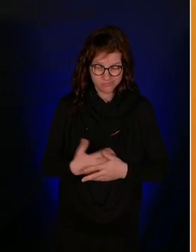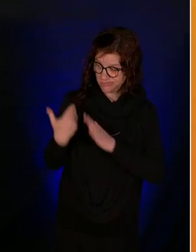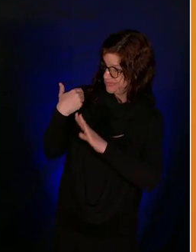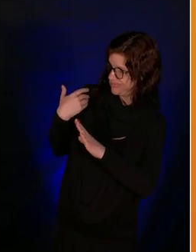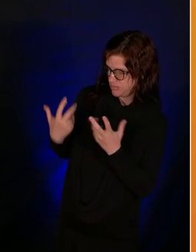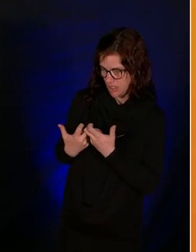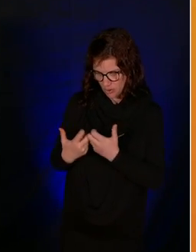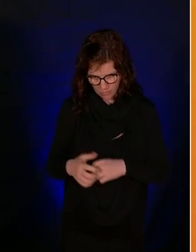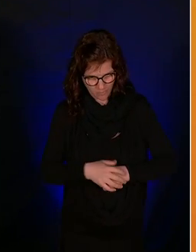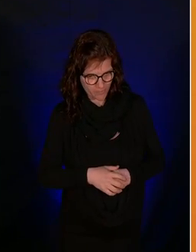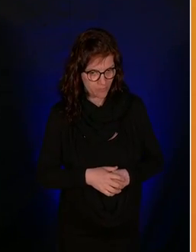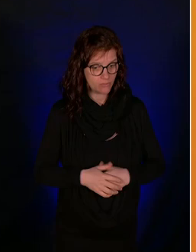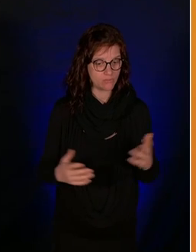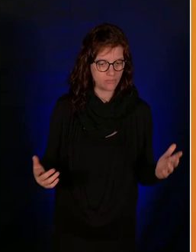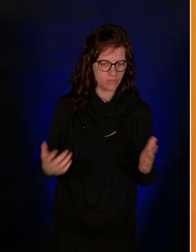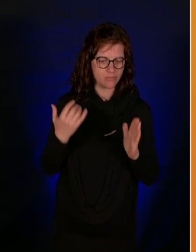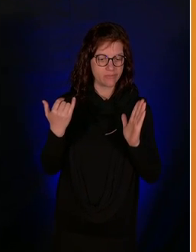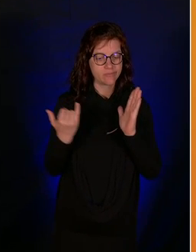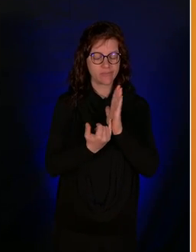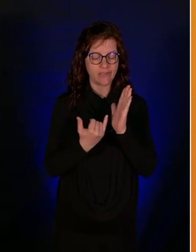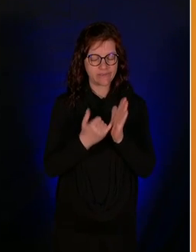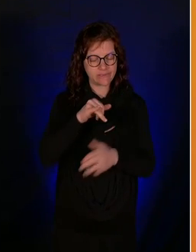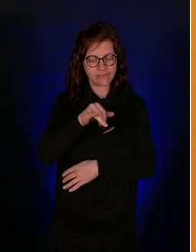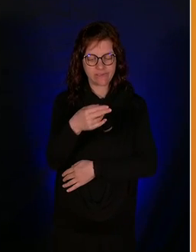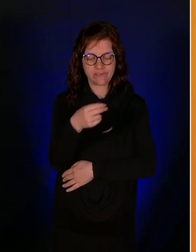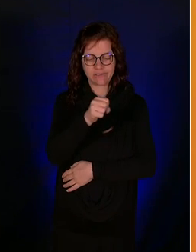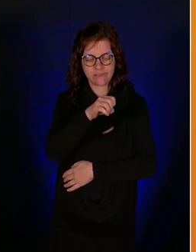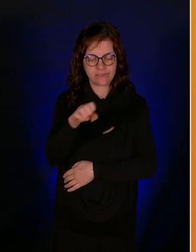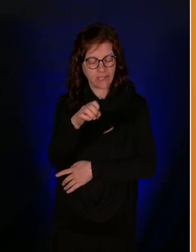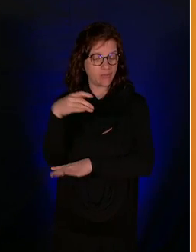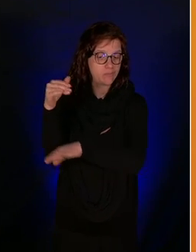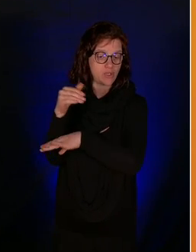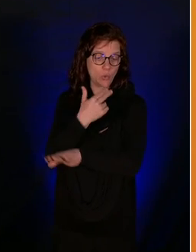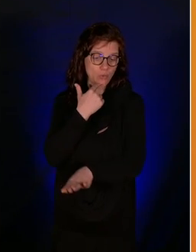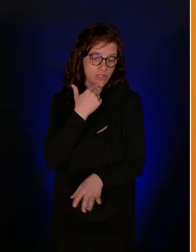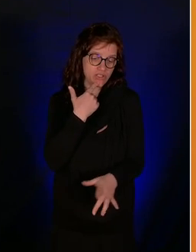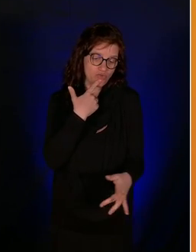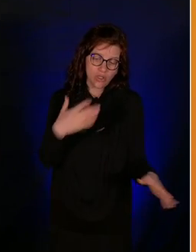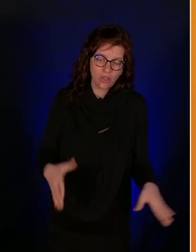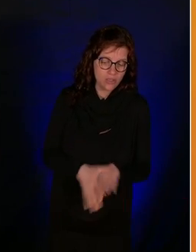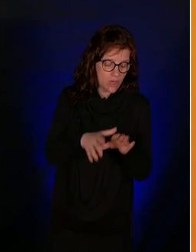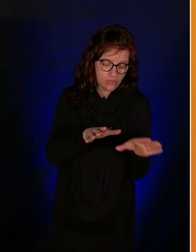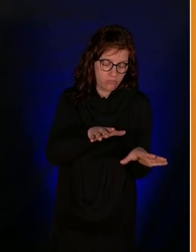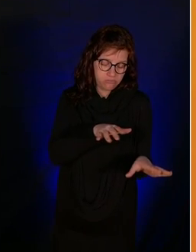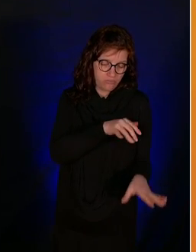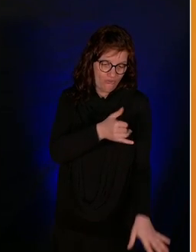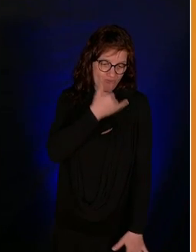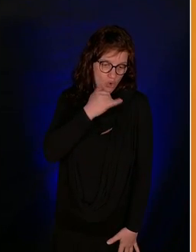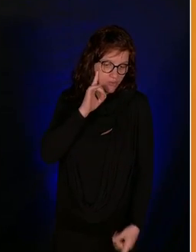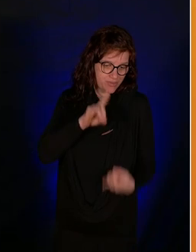périodes. L'indice INSEE, utilisé par le patronat, donne une image tronquée de l'évolution des